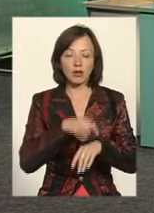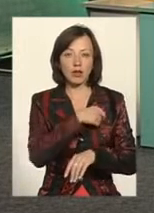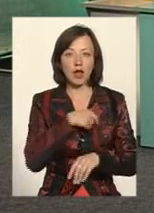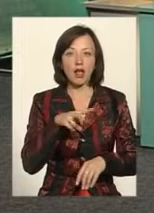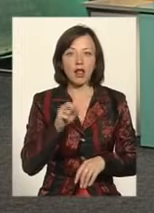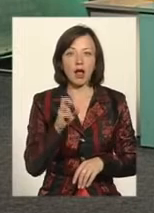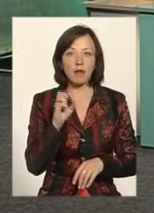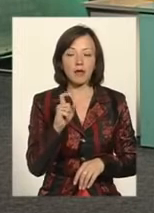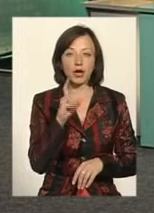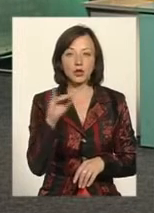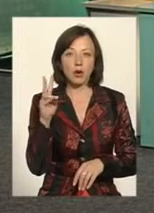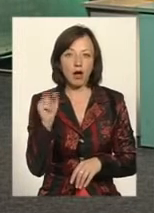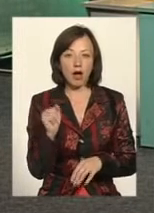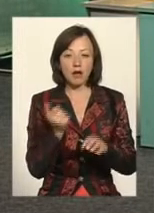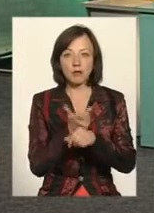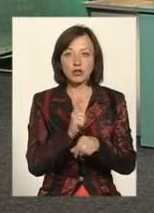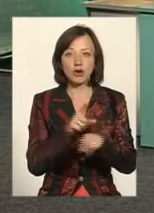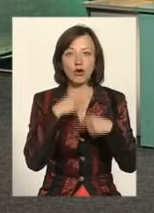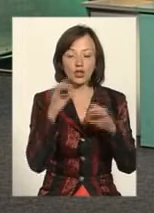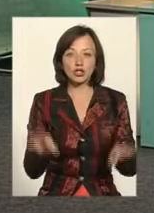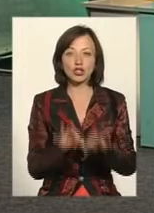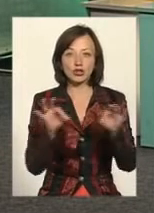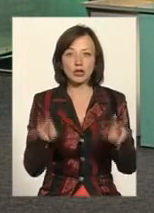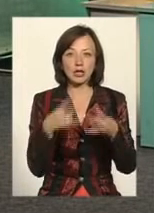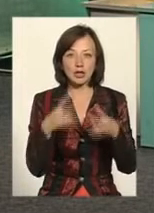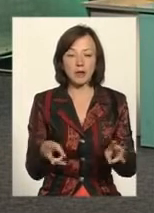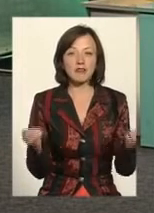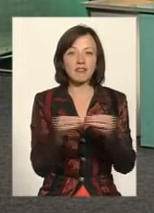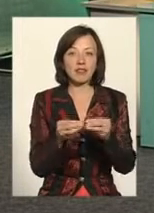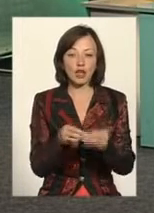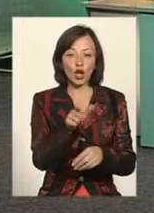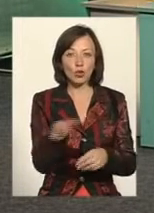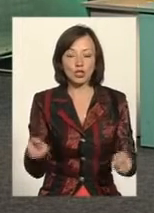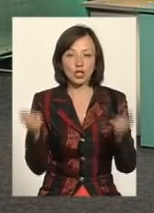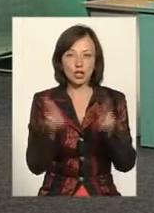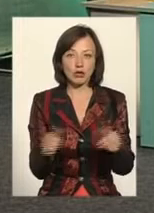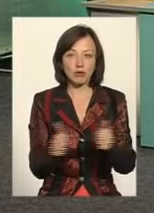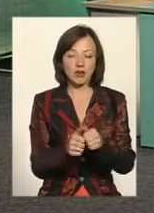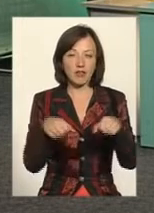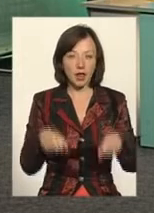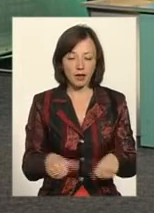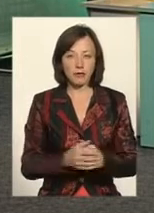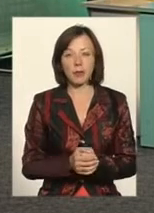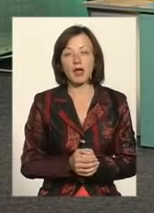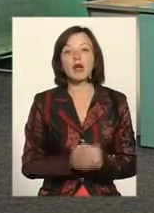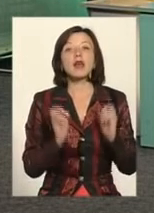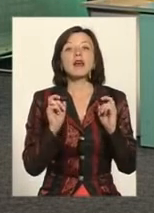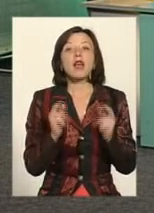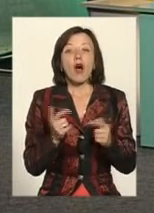Лабазюка. Більше говорити нічого не треба. Тобто це ті самі люди, залишаються при владі. Я переб'ю хвилинку. Дивіться, як нас вийшло